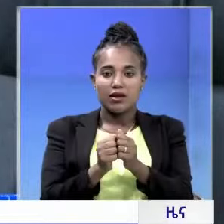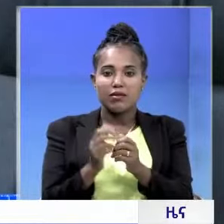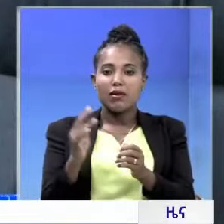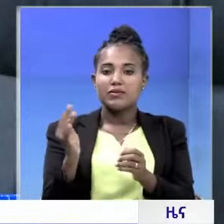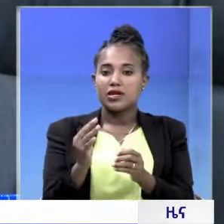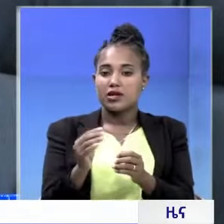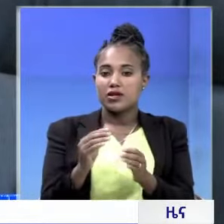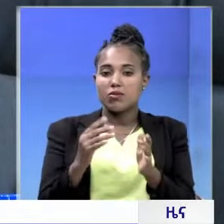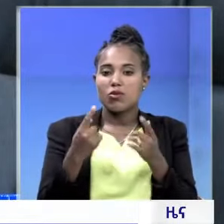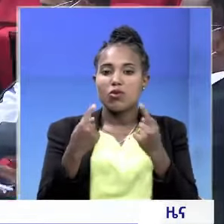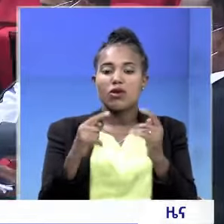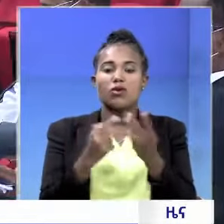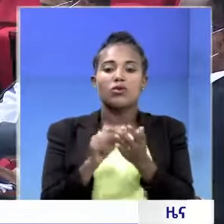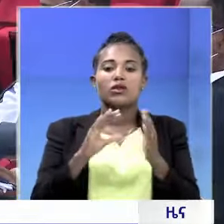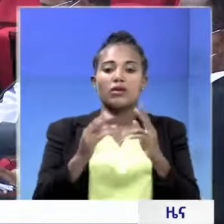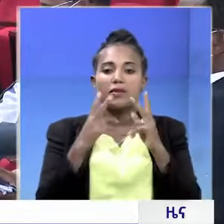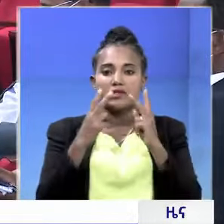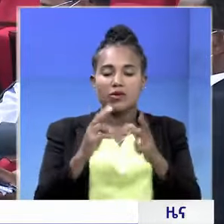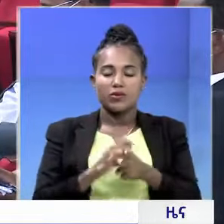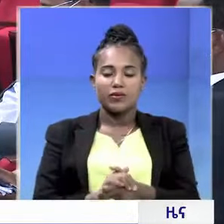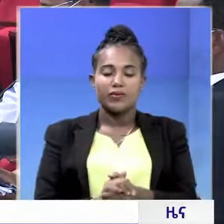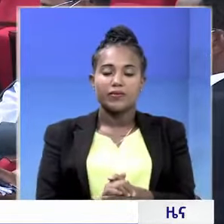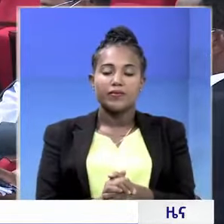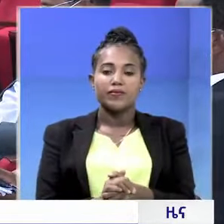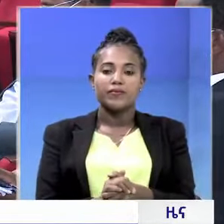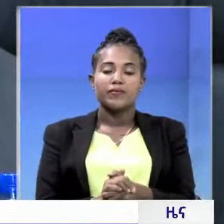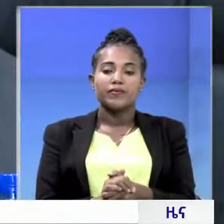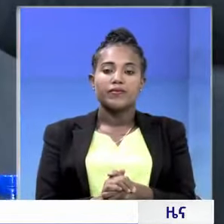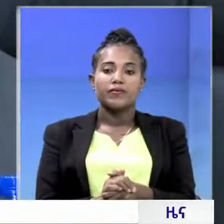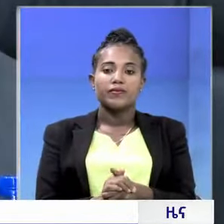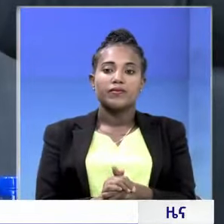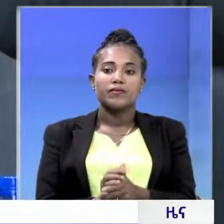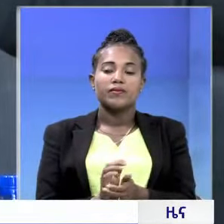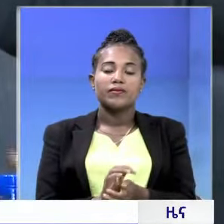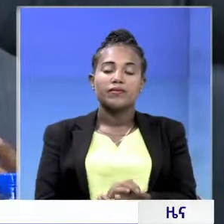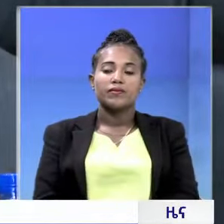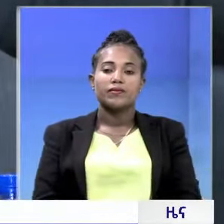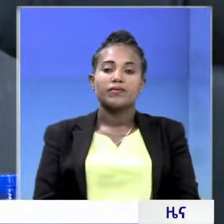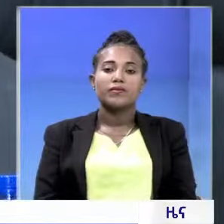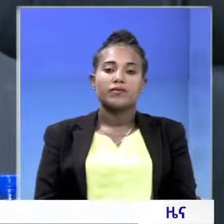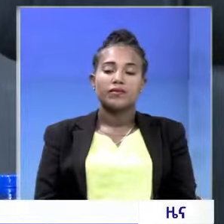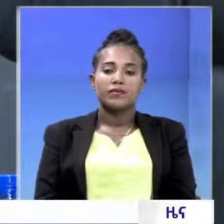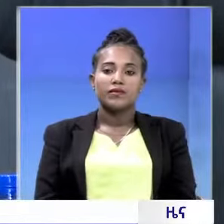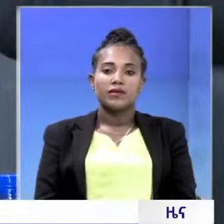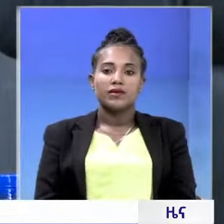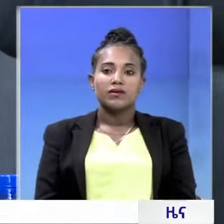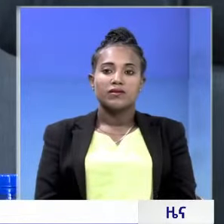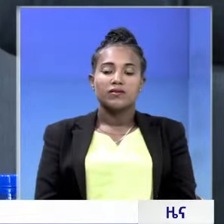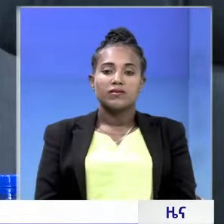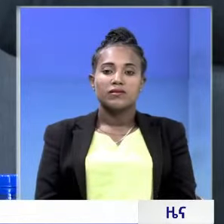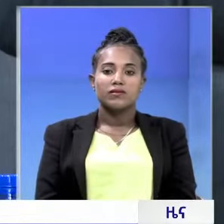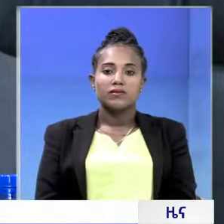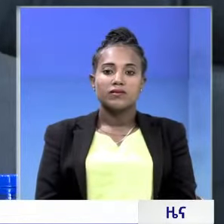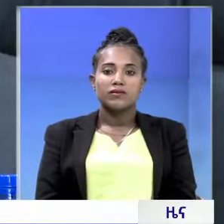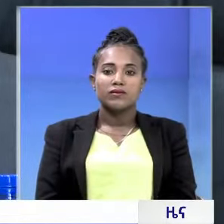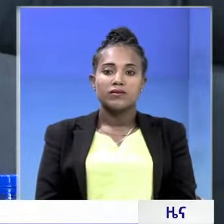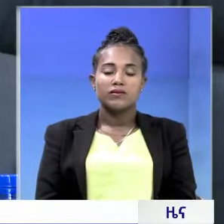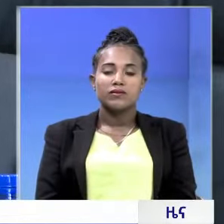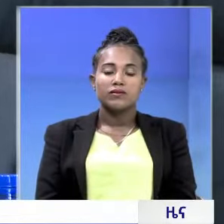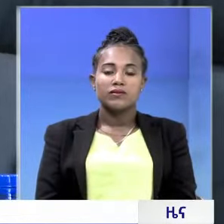ተሞክሯል። ይህንን ሁኔታ ነው የሚያሳዩት። We tried to triangulate all the reports from different sources and this